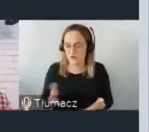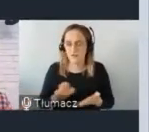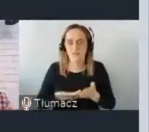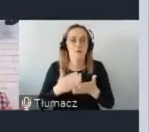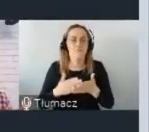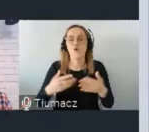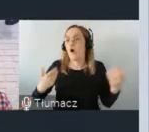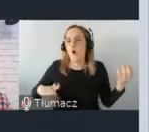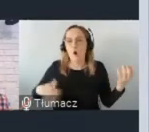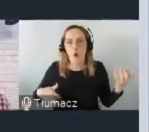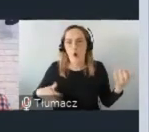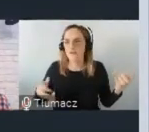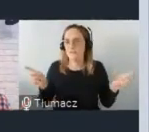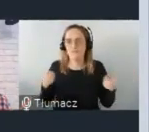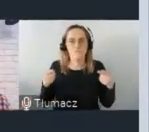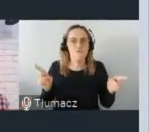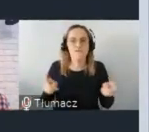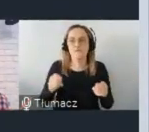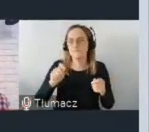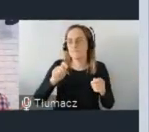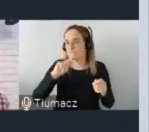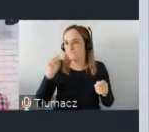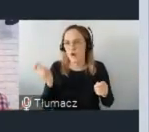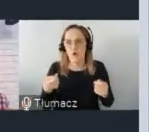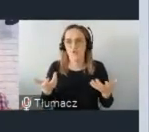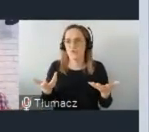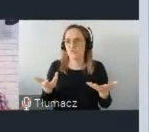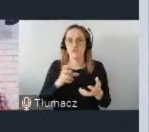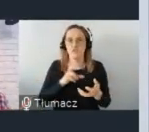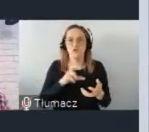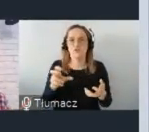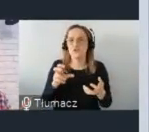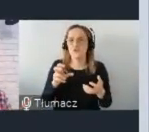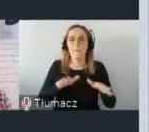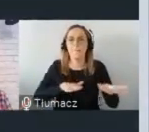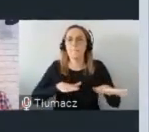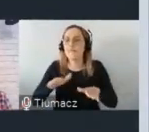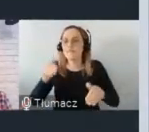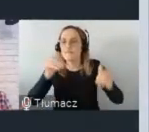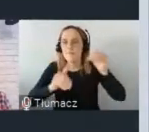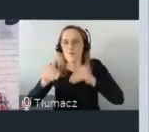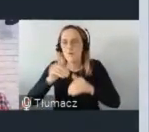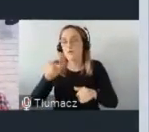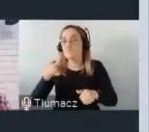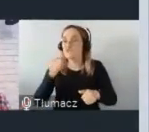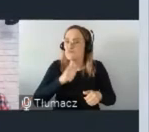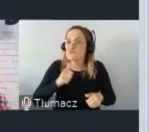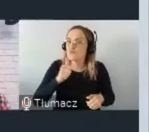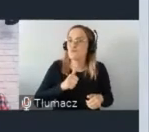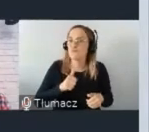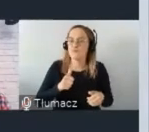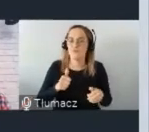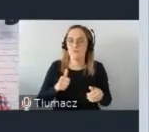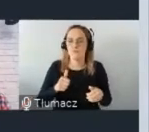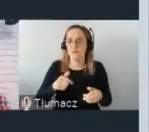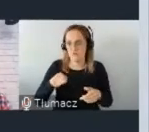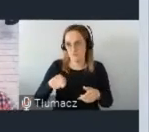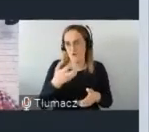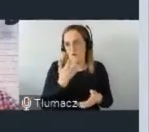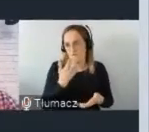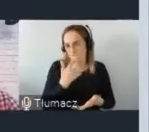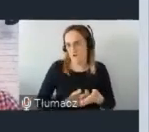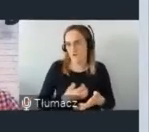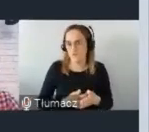na koncercie, podróż, nie wiem, Machu Picchu, czy jakieś miejsce w górach, wtedy spróbujcie z tego